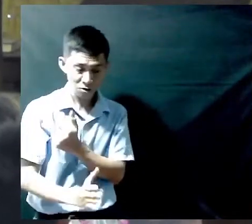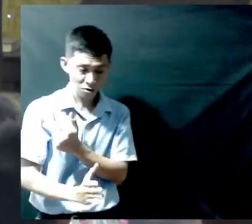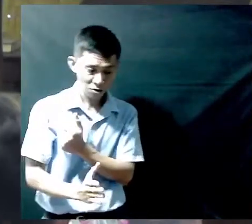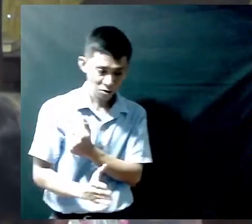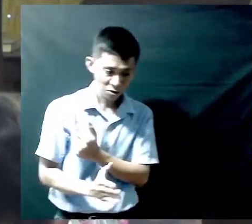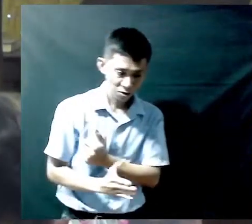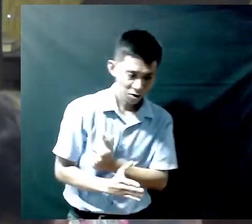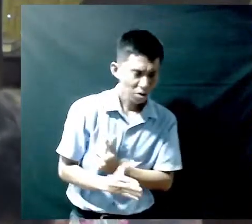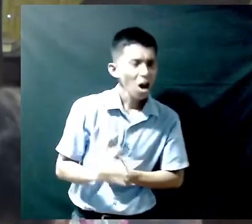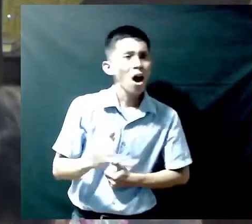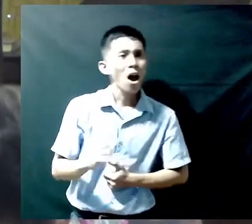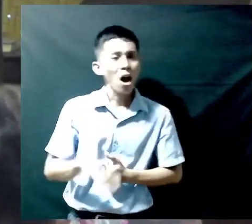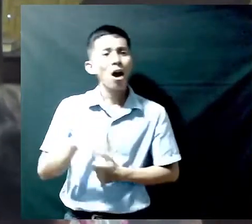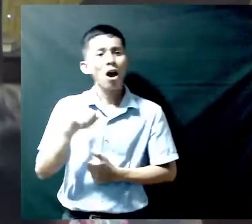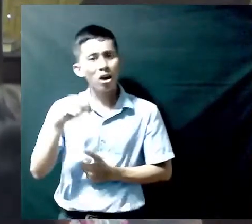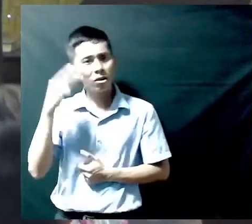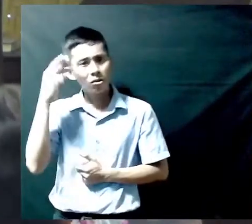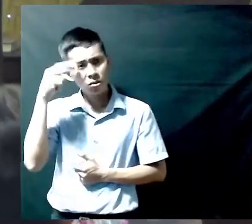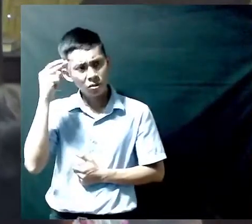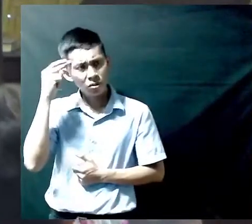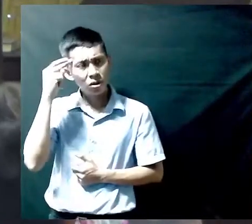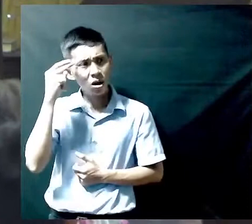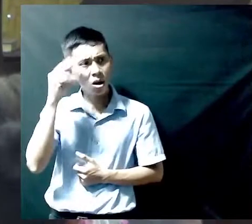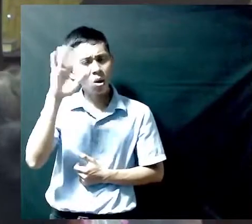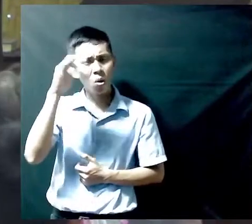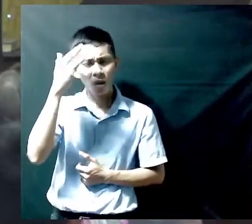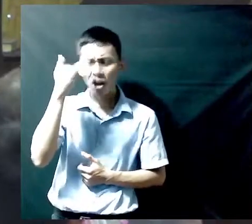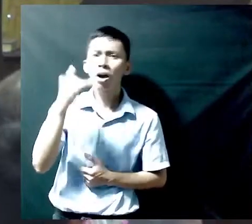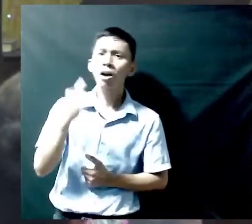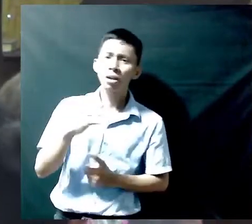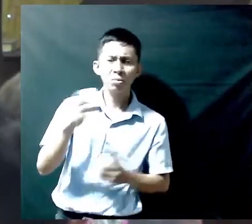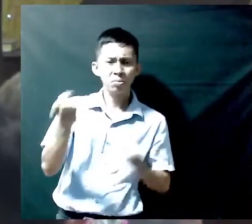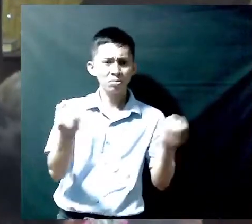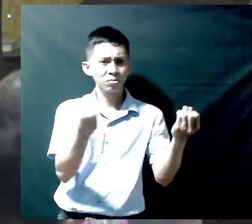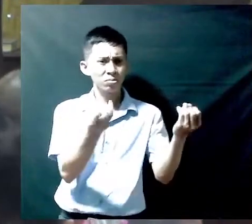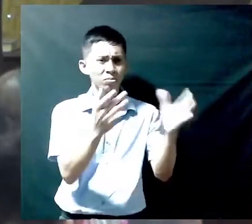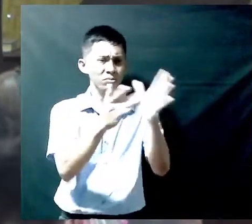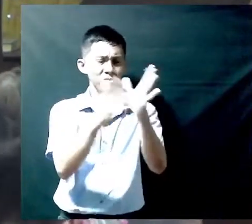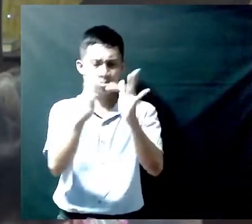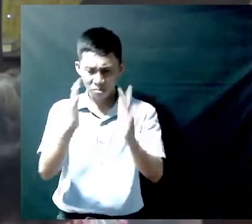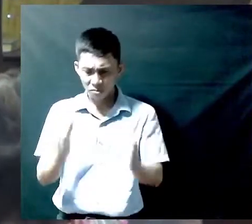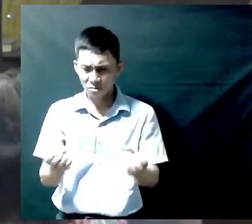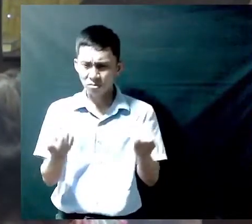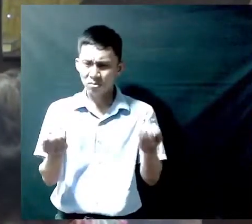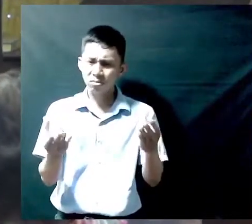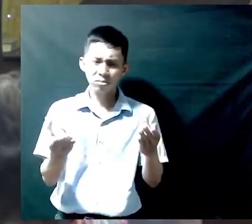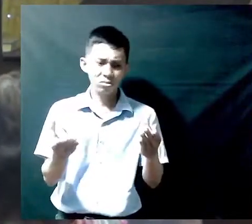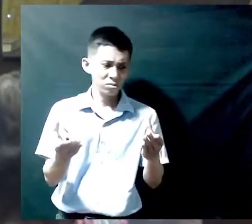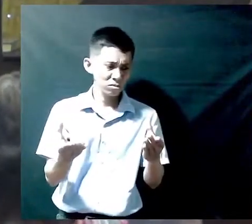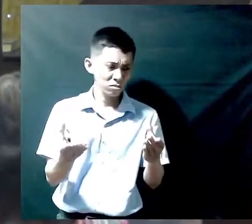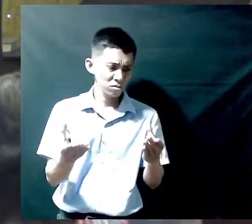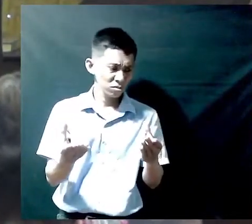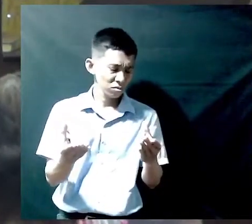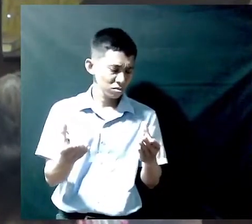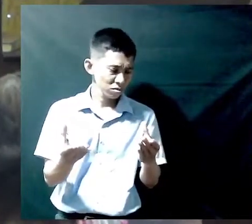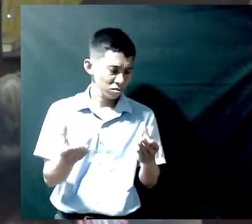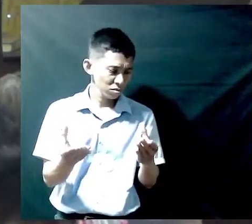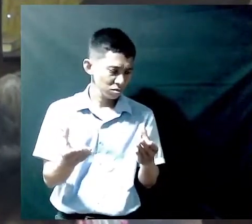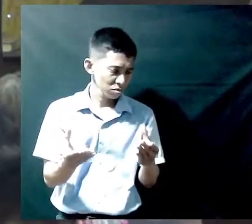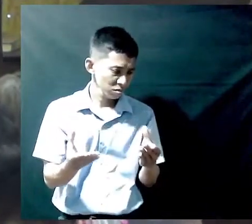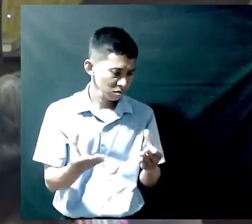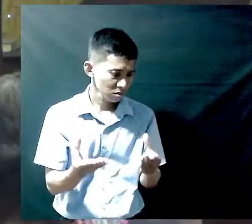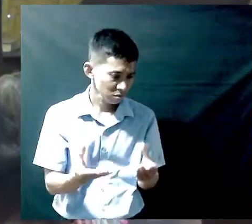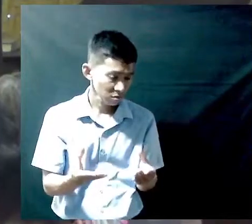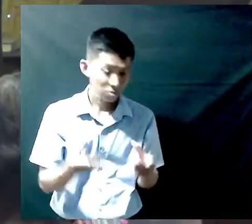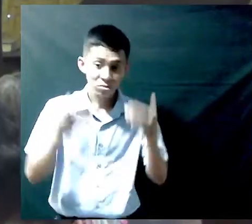Kaya ho nagkakaroon ng maraming issue ang maraming Kristiyano sa buhay. You know why? Because we thought we are the